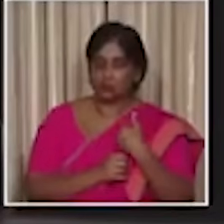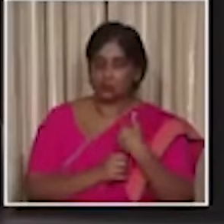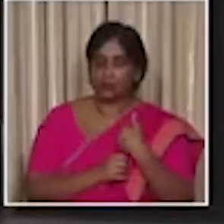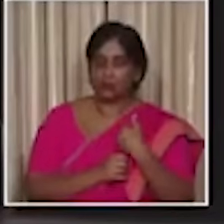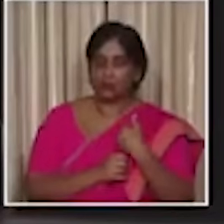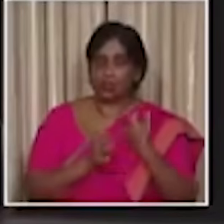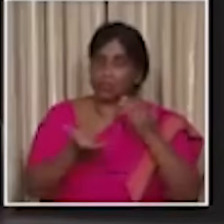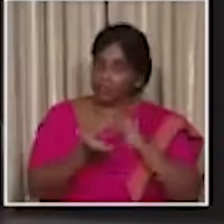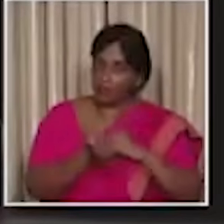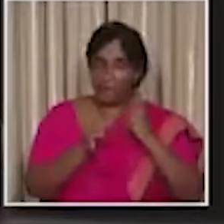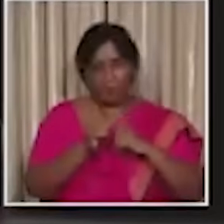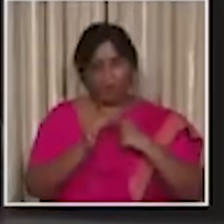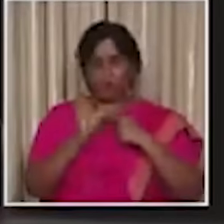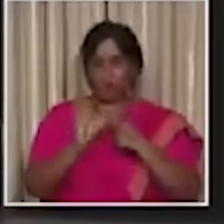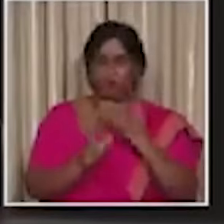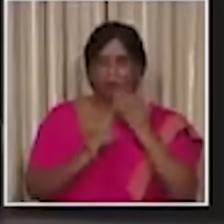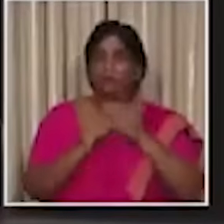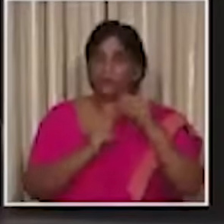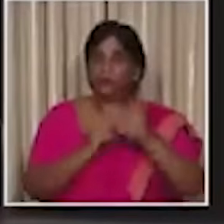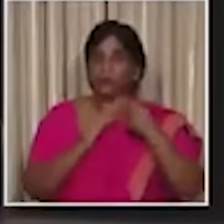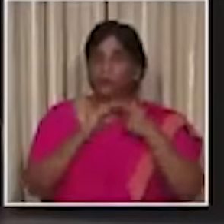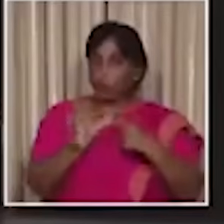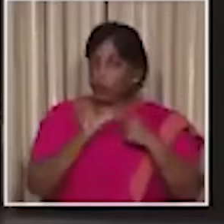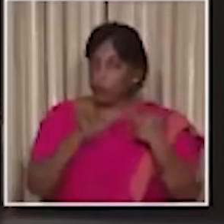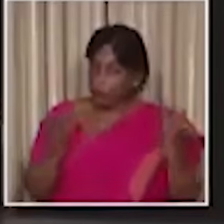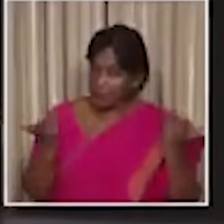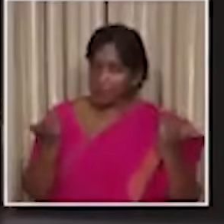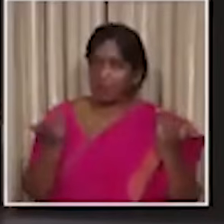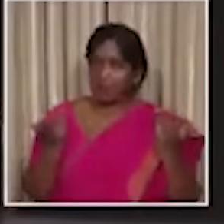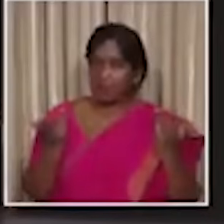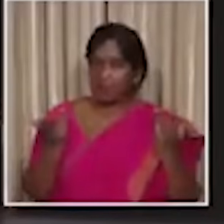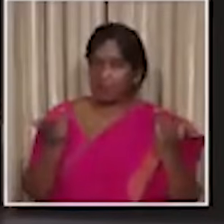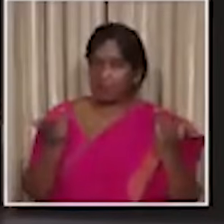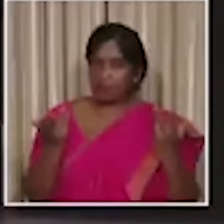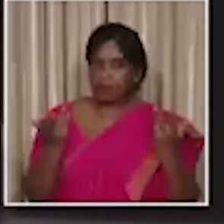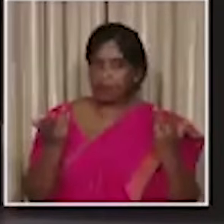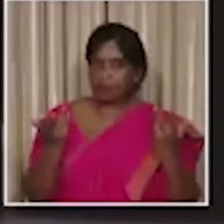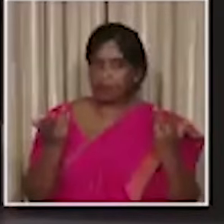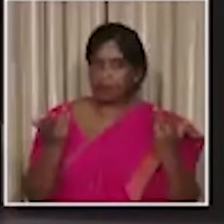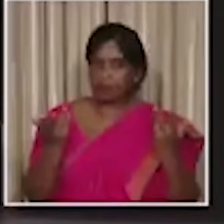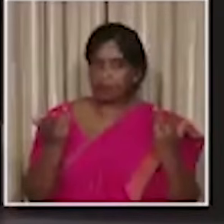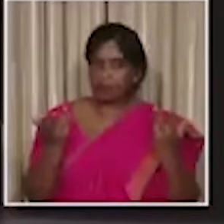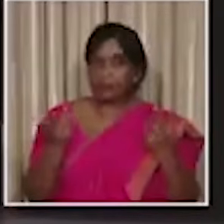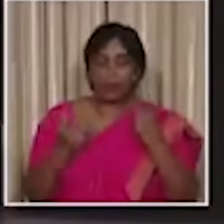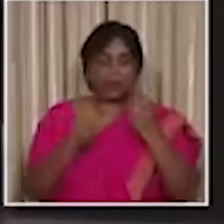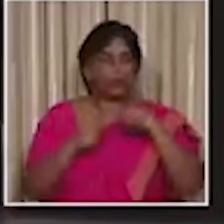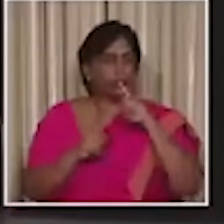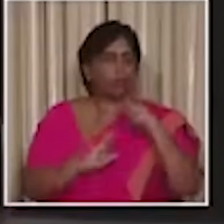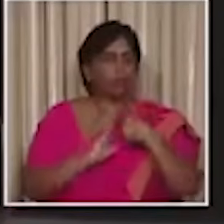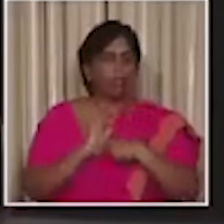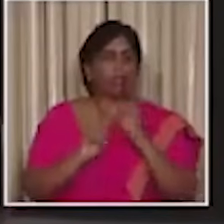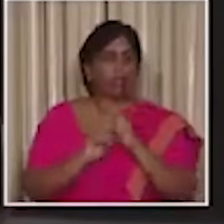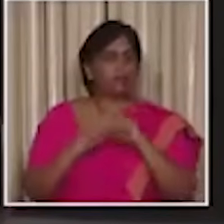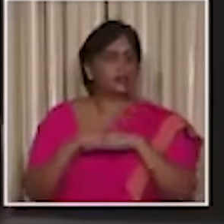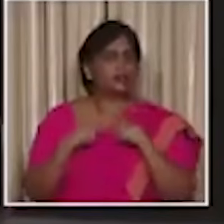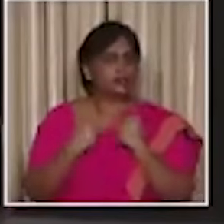වලට උත්තර දෙන්න පුළුවන්. දිගින් දිගටම උත්තර දෙන්න බැරි නම් ඊළඟ එක තමයි ඔබතුමා අහලා තියෙන ලංකා පොස්ට්පේට් සමාගම